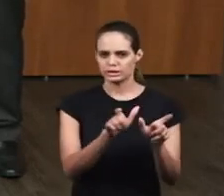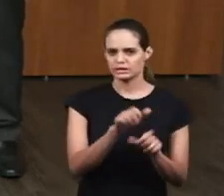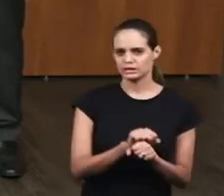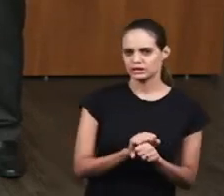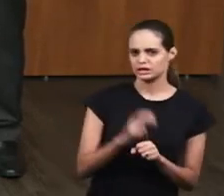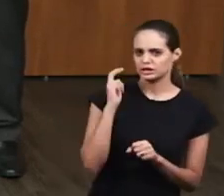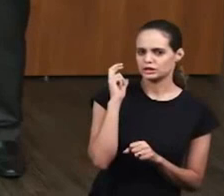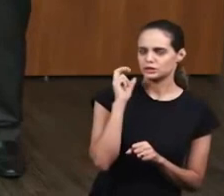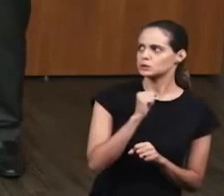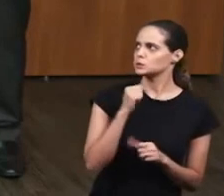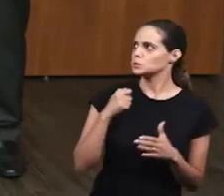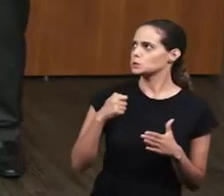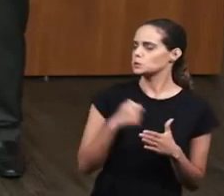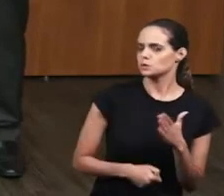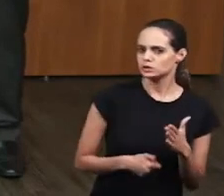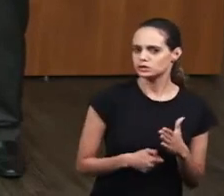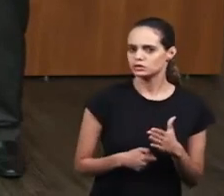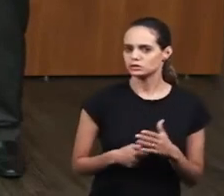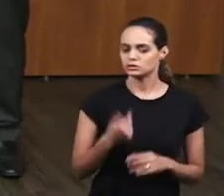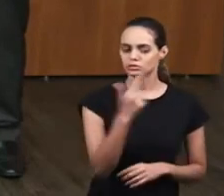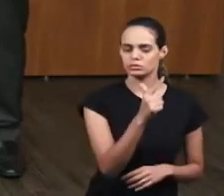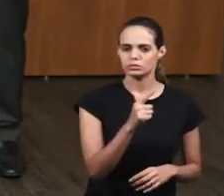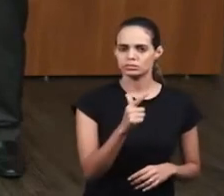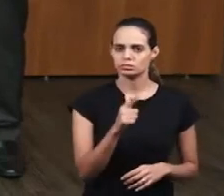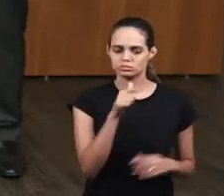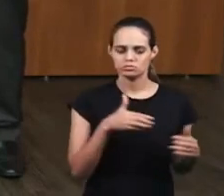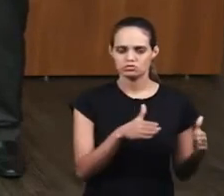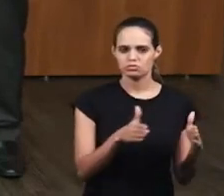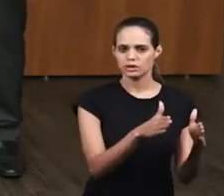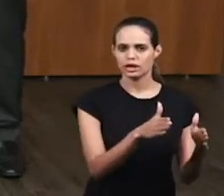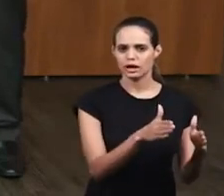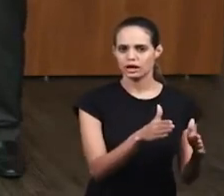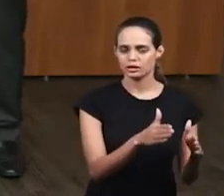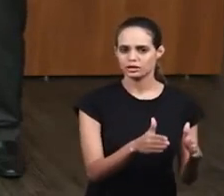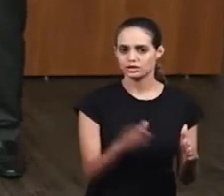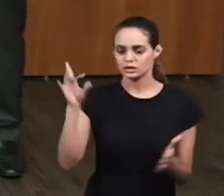reißen wollen, sie sind aus einem anderen Brunnen, nicht aus dem reinen. Das ist Jesus,